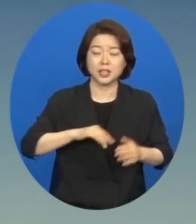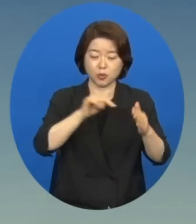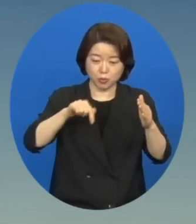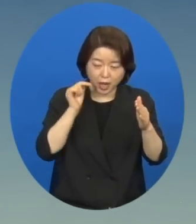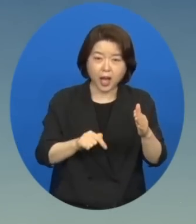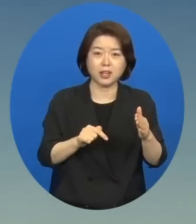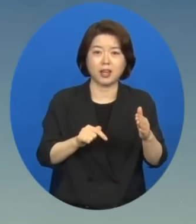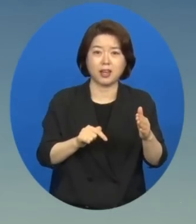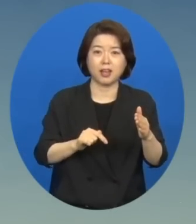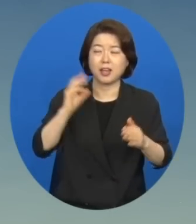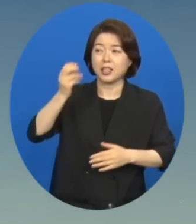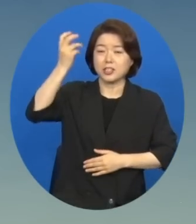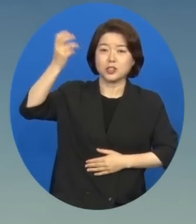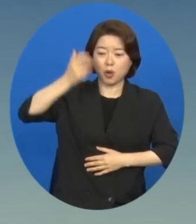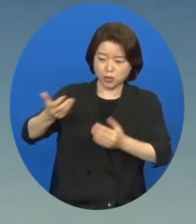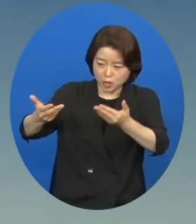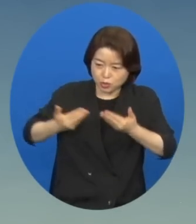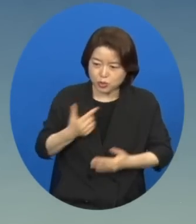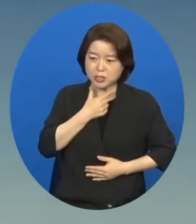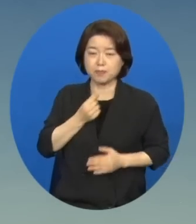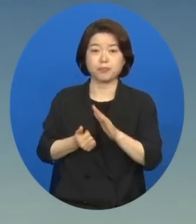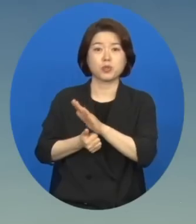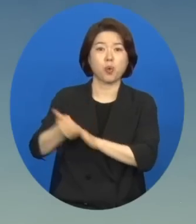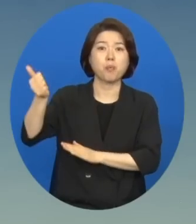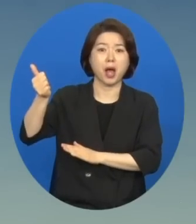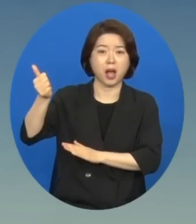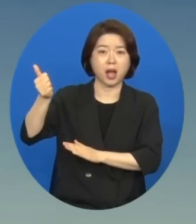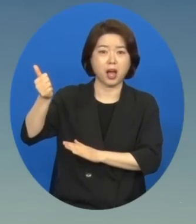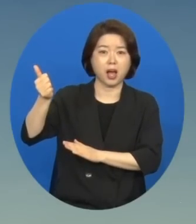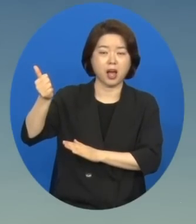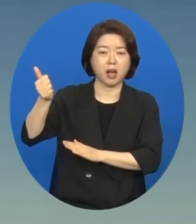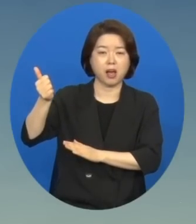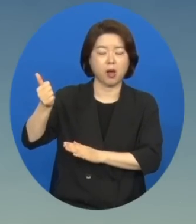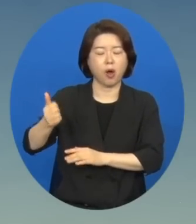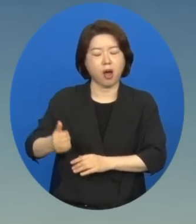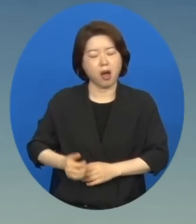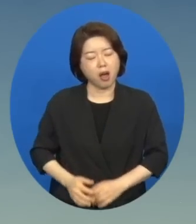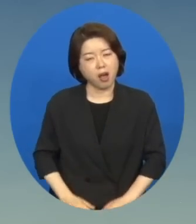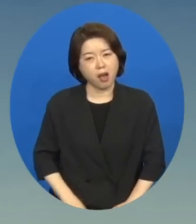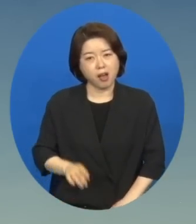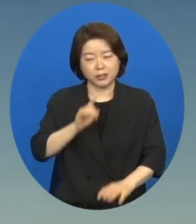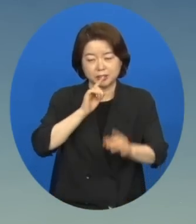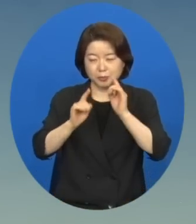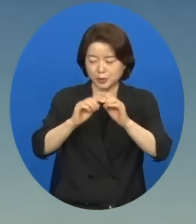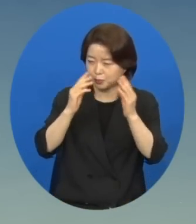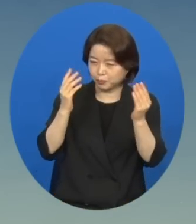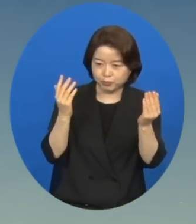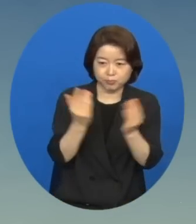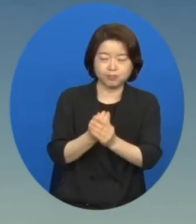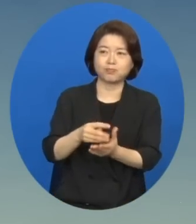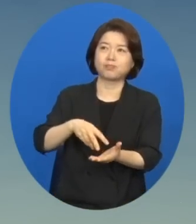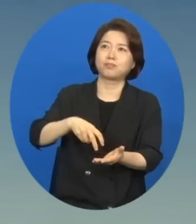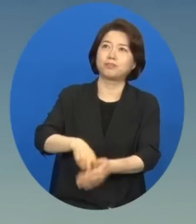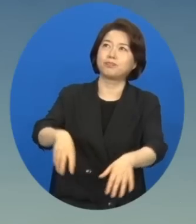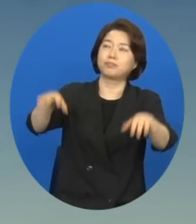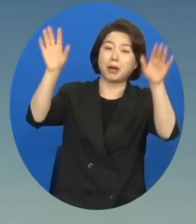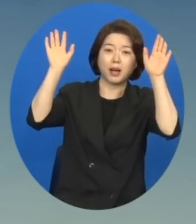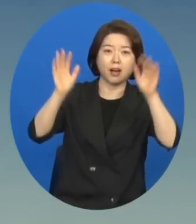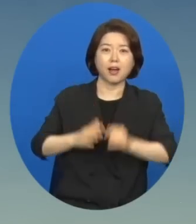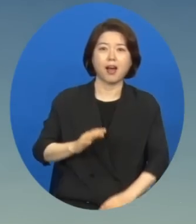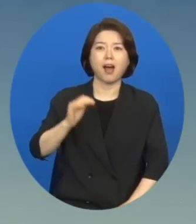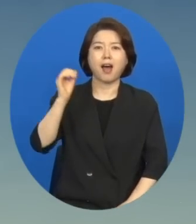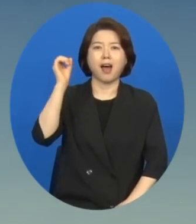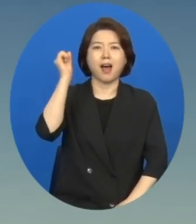안에서 성령께서 주시는 소원이라는 거예요. 제가 그 말씀 앞에 완전히 고꾸라졌어요. 주님이 내